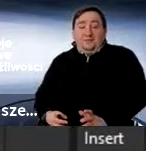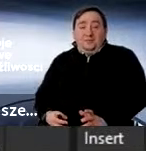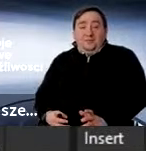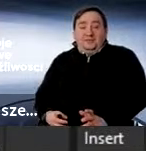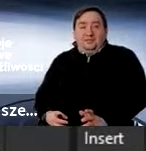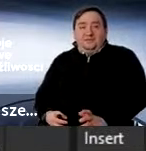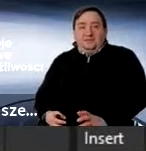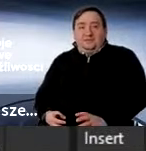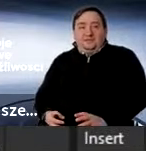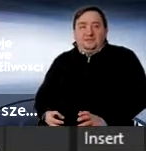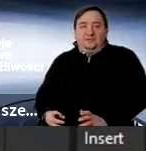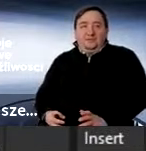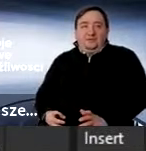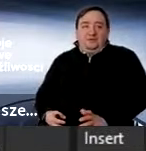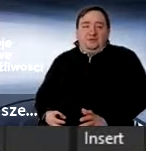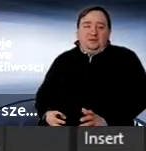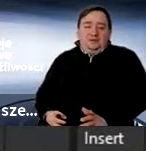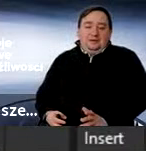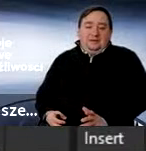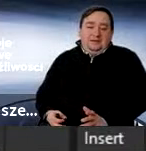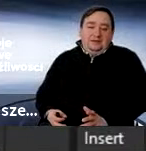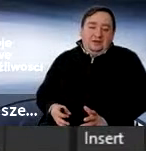problem w danym momencie. Więc